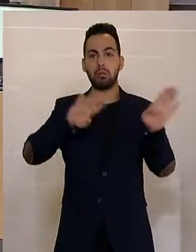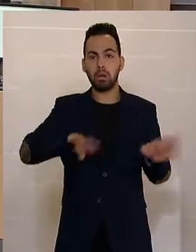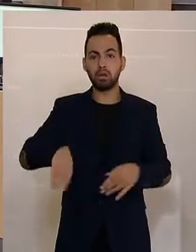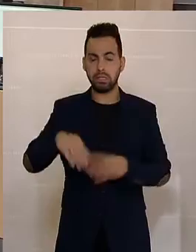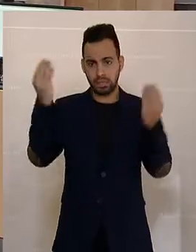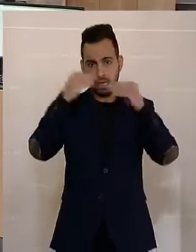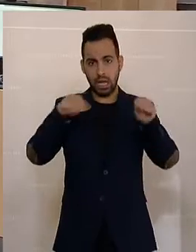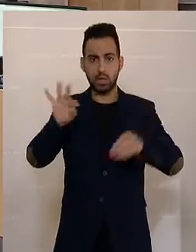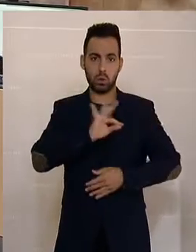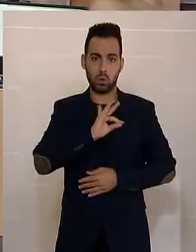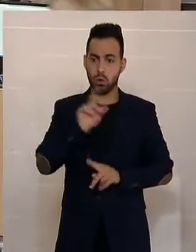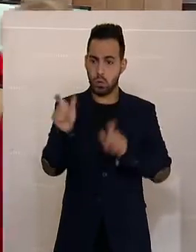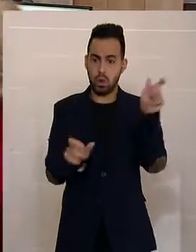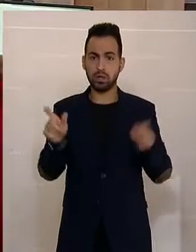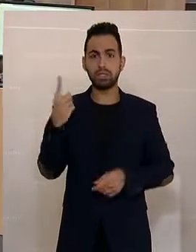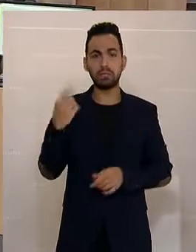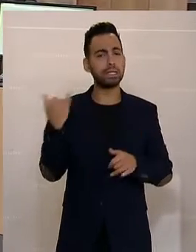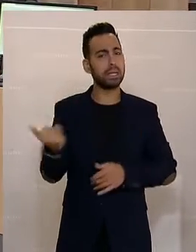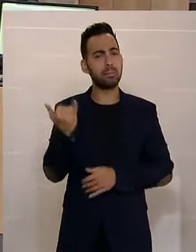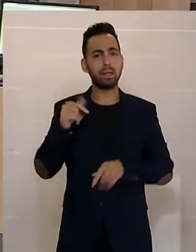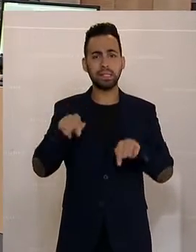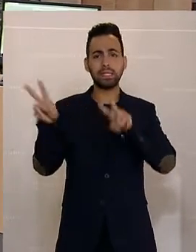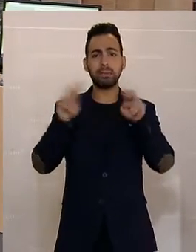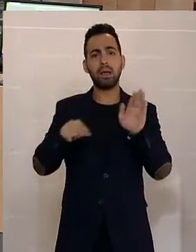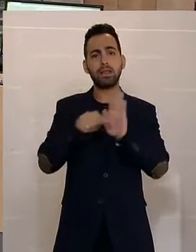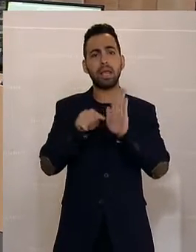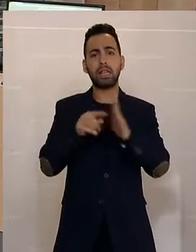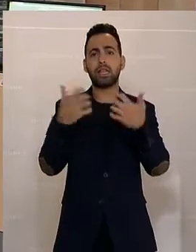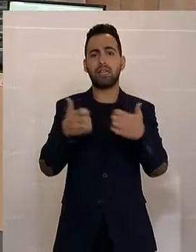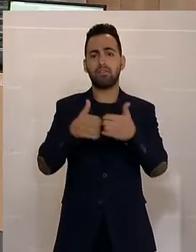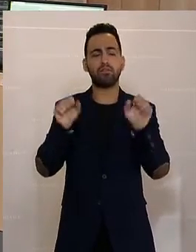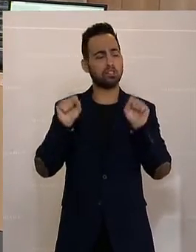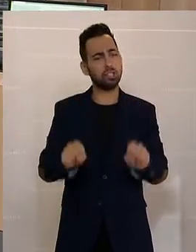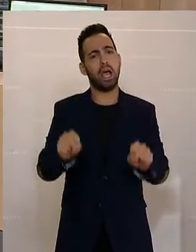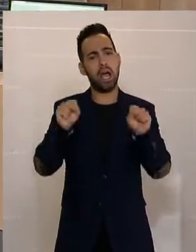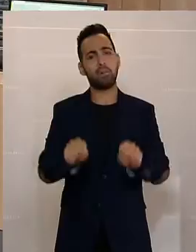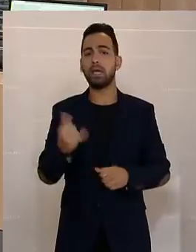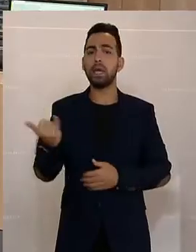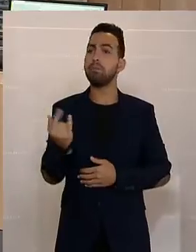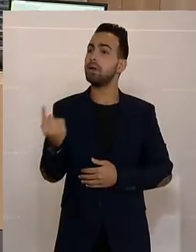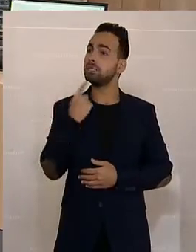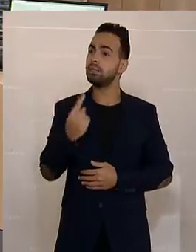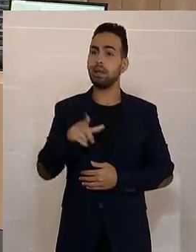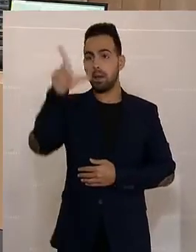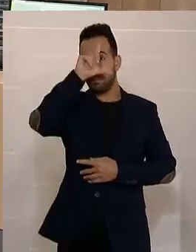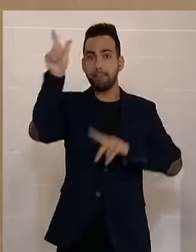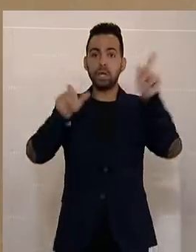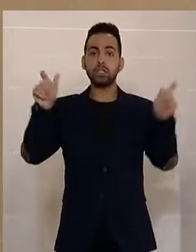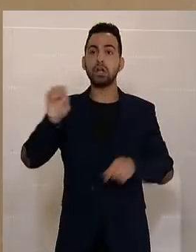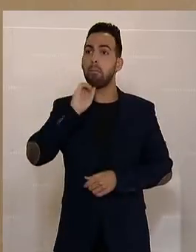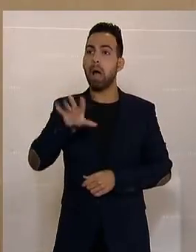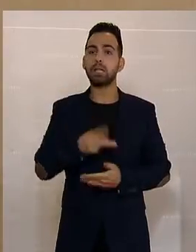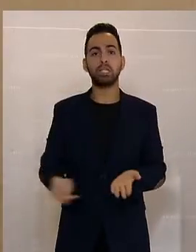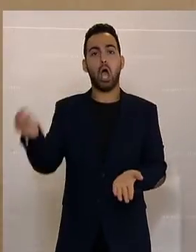Kollegen, und eher negativ über dieses Thema geredet hat, nämlich dass Menschen nicht aufstehen wollen, weil sie nicht